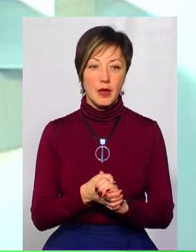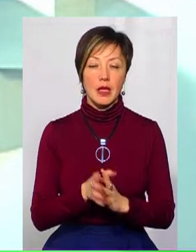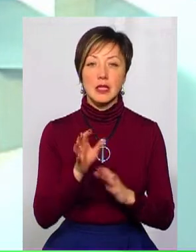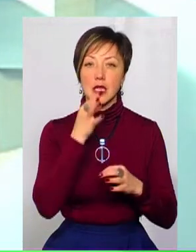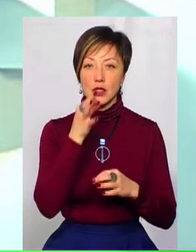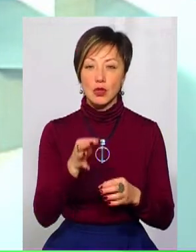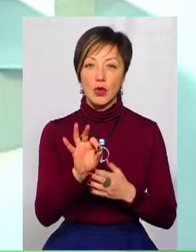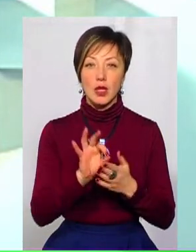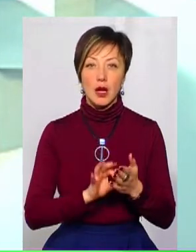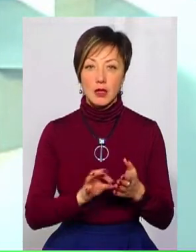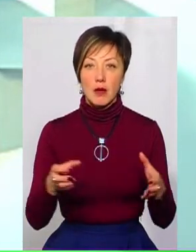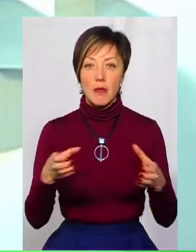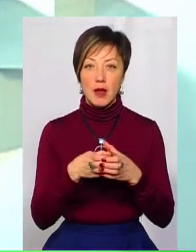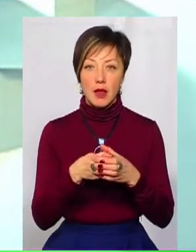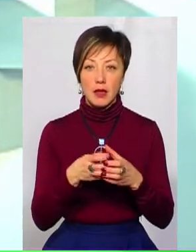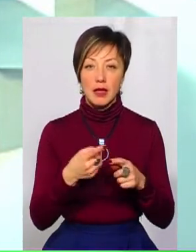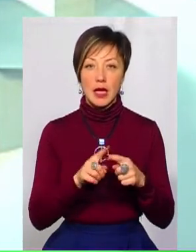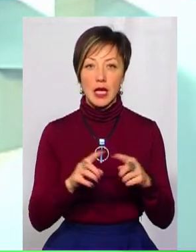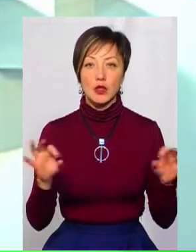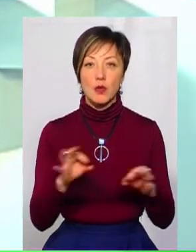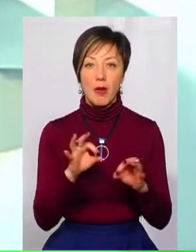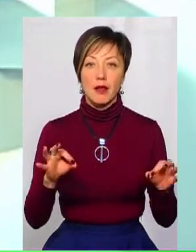одразу, шоу балетів і літаючих інструментів не буде.